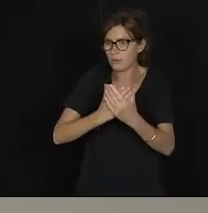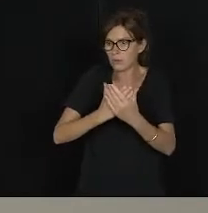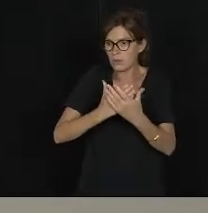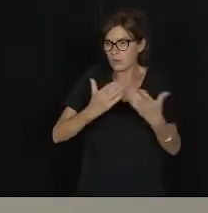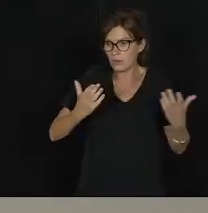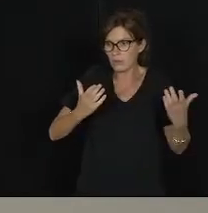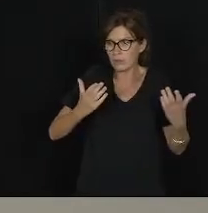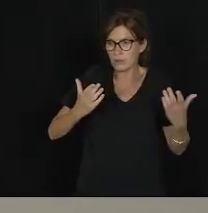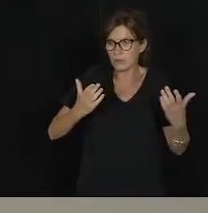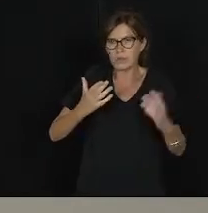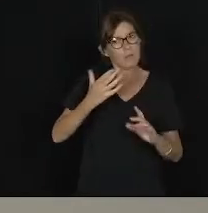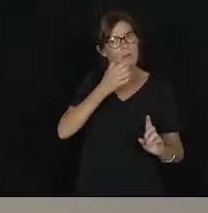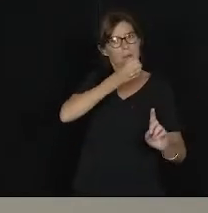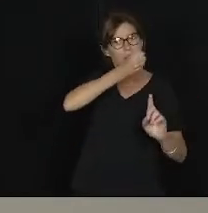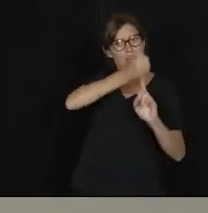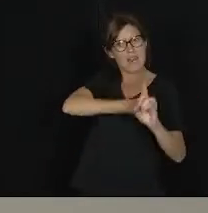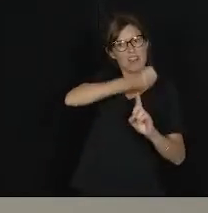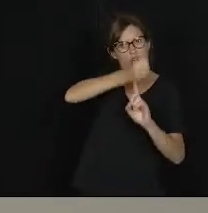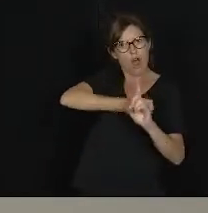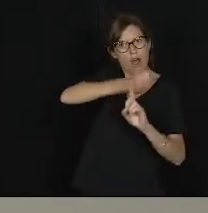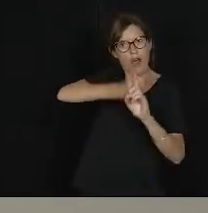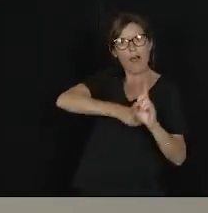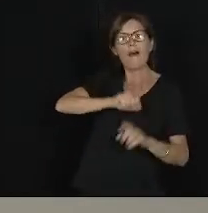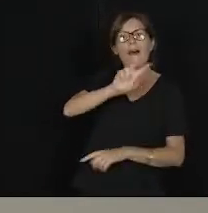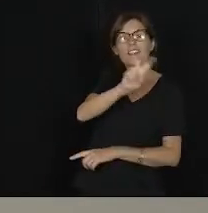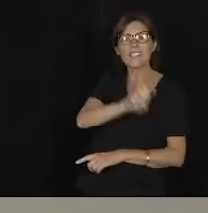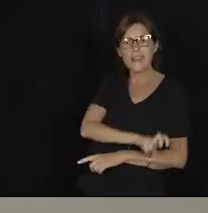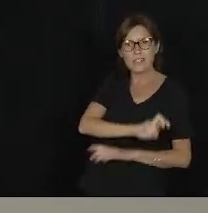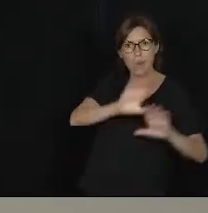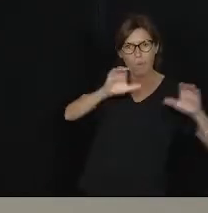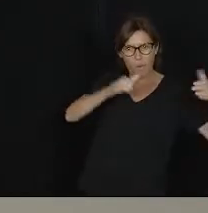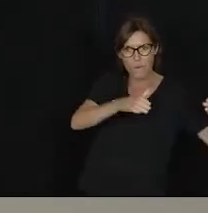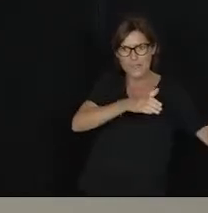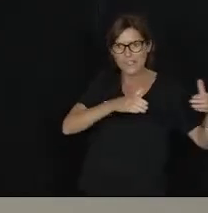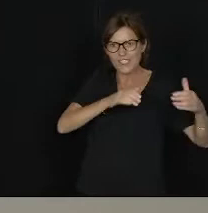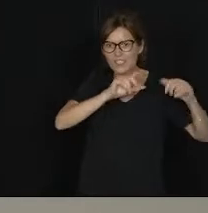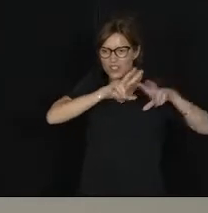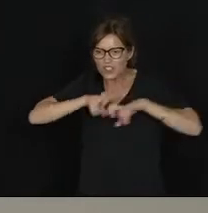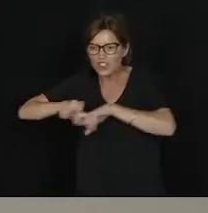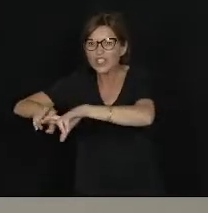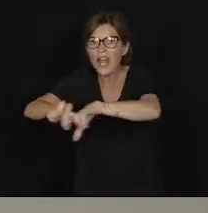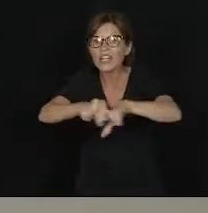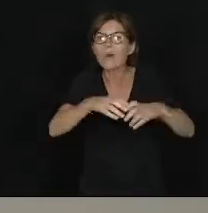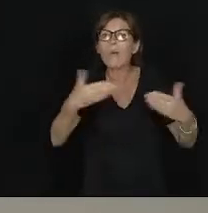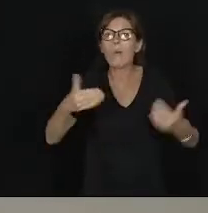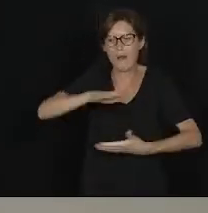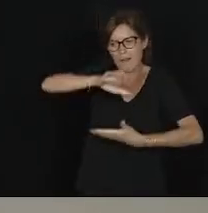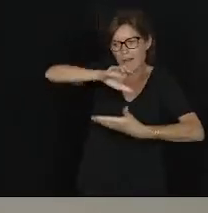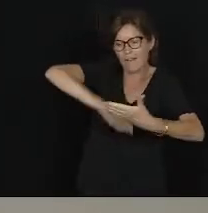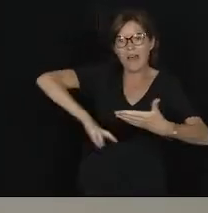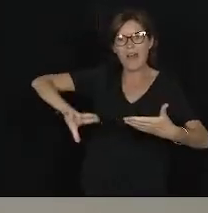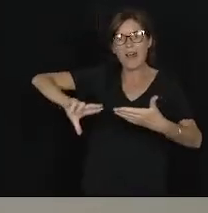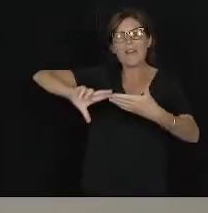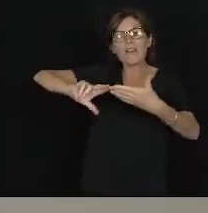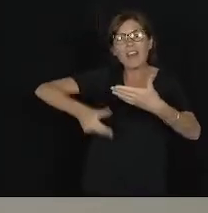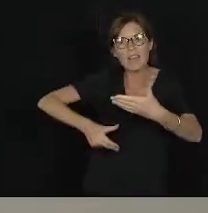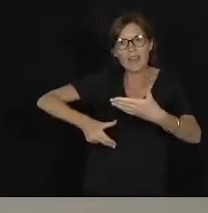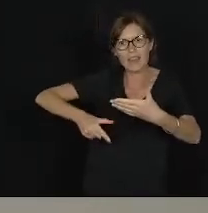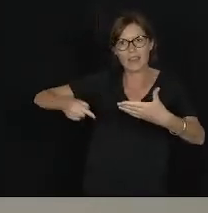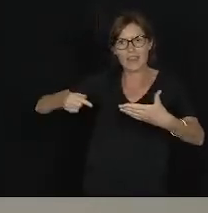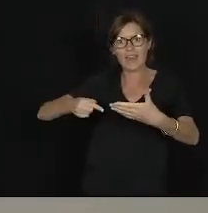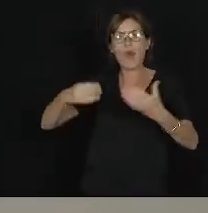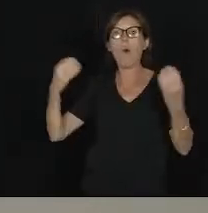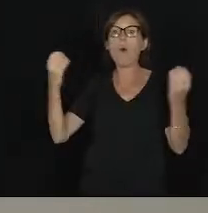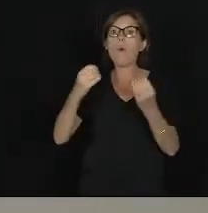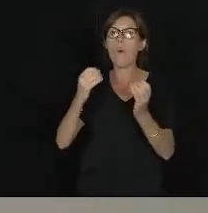recherchent ces militants SS, ben c'est le traité de Versailles. Et où est-ce que va être signée la paix? Et ben c'est à